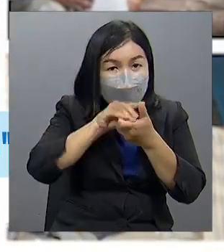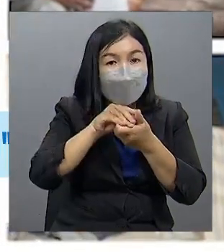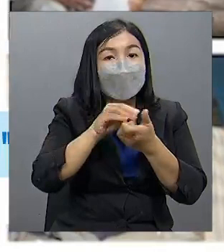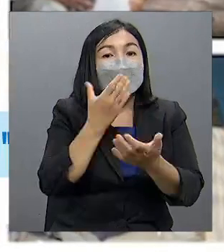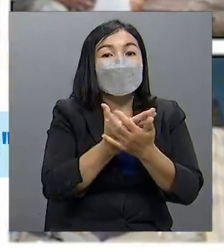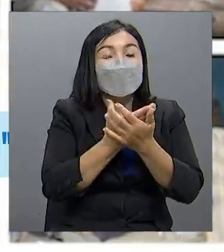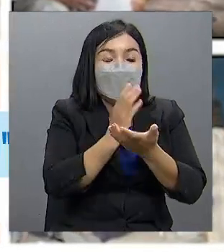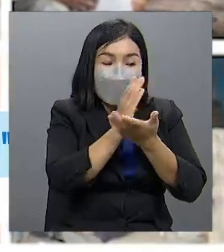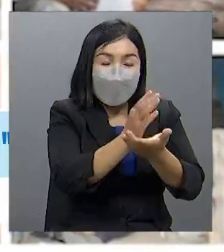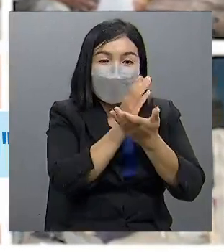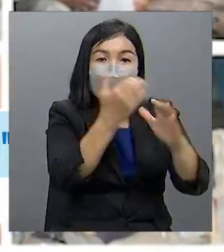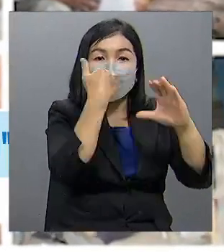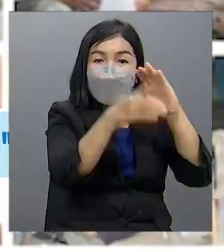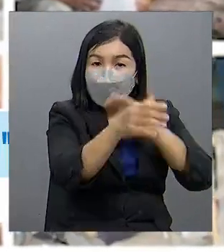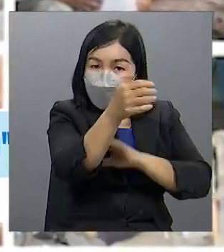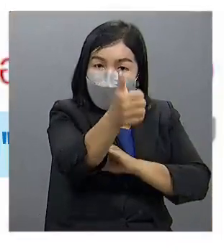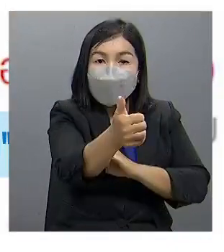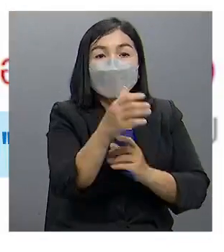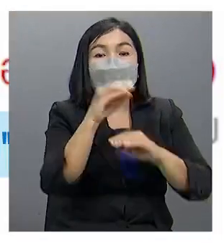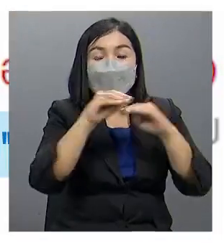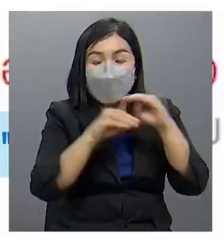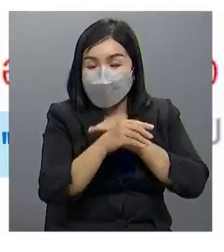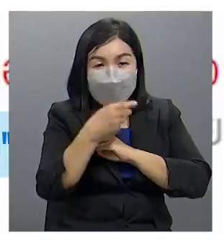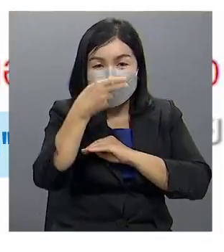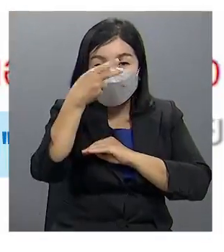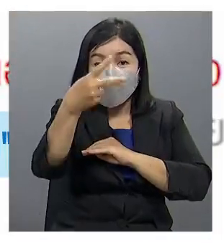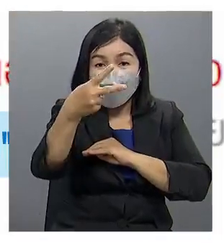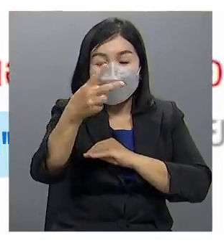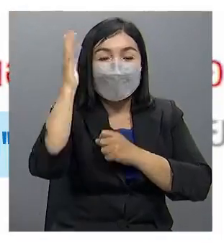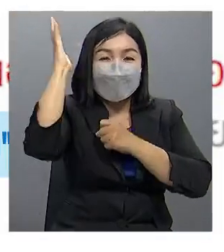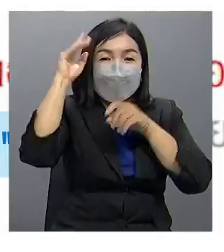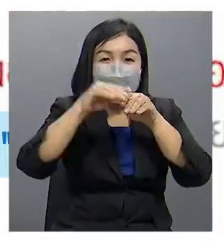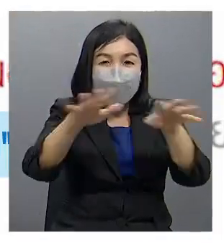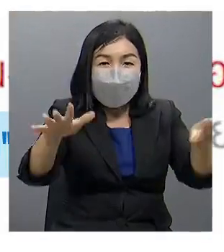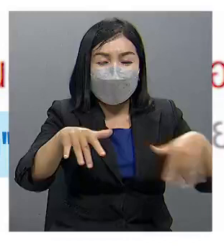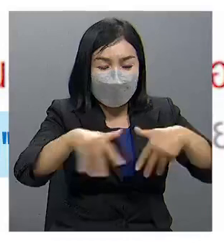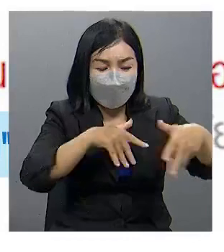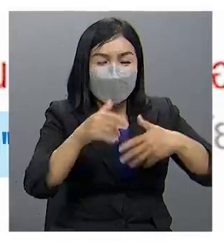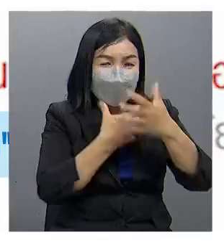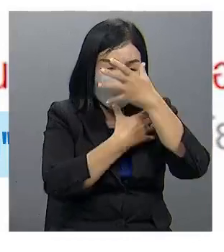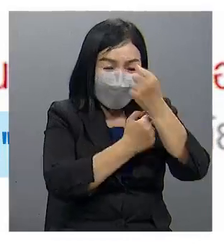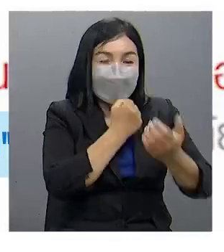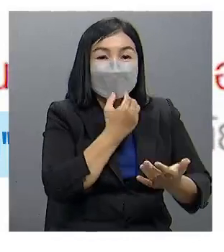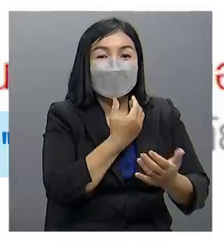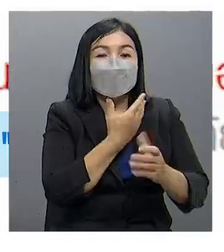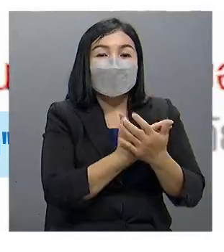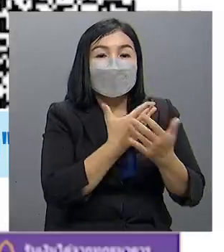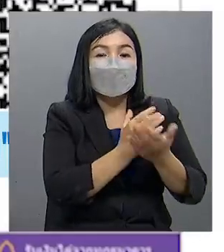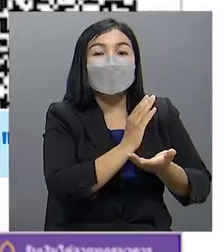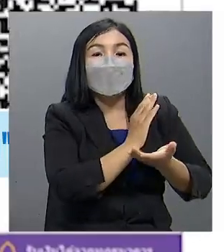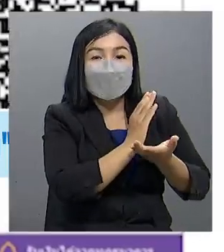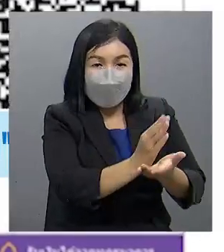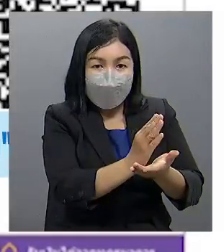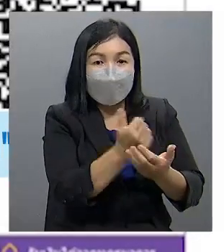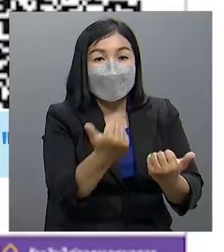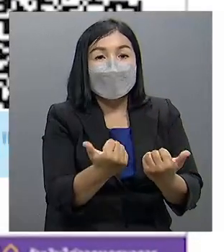ช้านี้ก็มี2โครงการดีๆมาฝากคุณผู้ชมนะคะให้ได้ร่วมบุญกันนะคะอย่างโครงการนี้ก็เป็นโครงการดีๆจากสภากาชาดไทย Donation